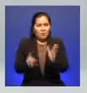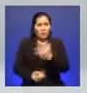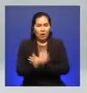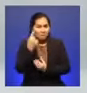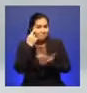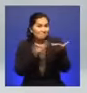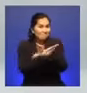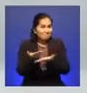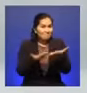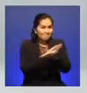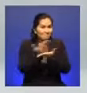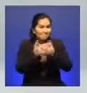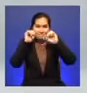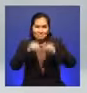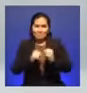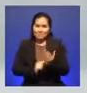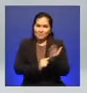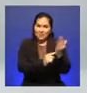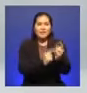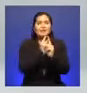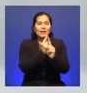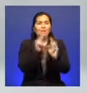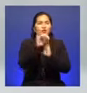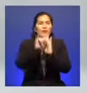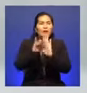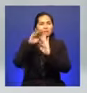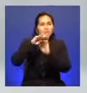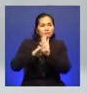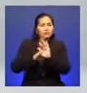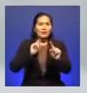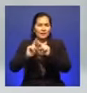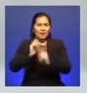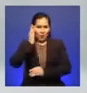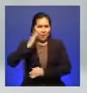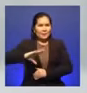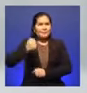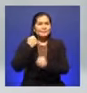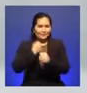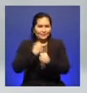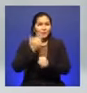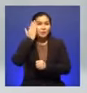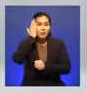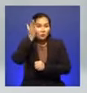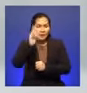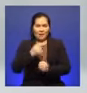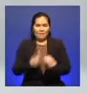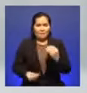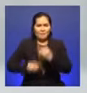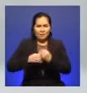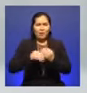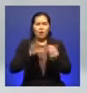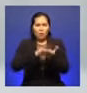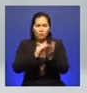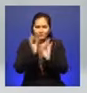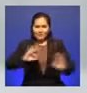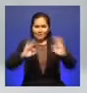แลกเปลี่ยนในเรื่องนี้กันอีกต่อไปนะคะซึ่งในอนาคตเราอาจจะต้องเปิดเวทีสาธารณะเพื่อแลกเปลี่ยนข้อมูลสำ